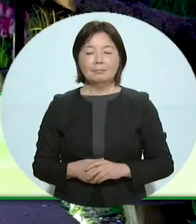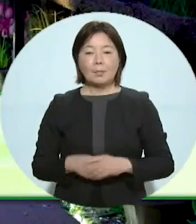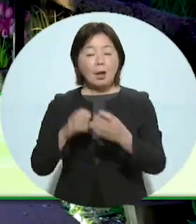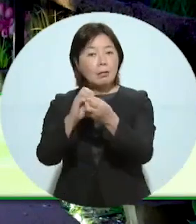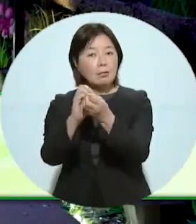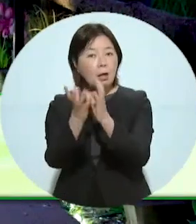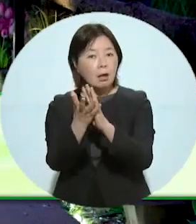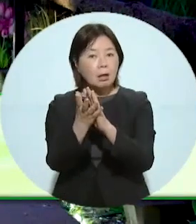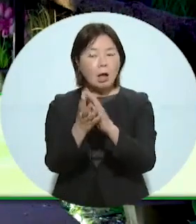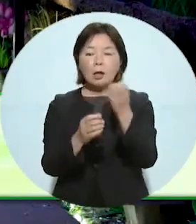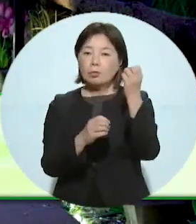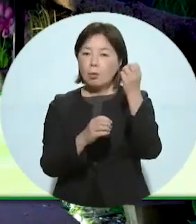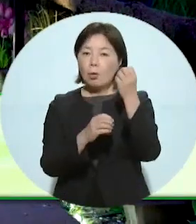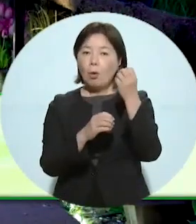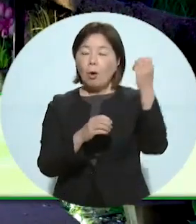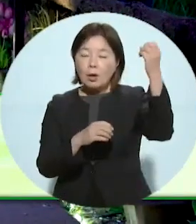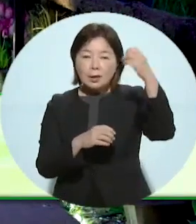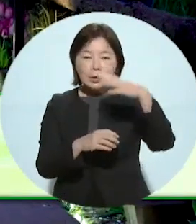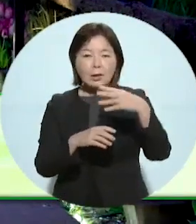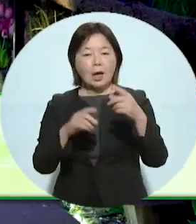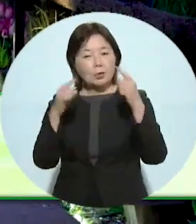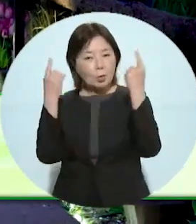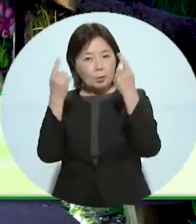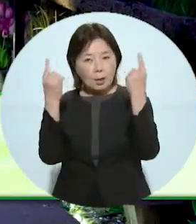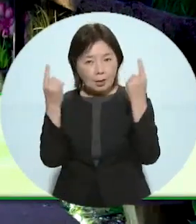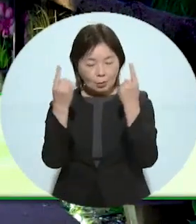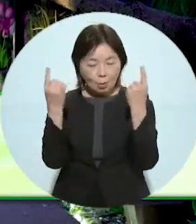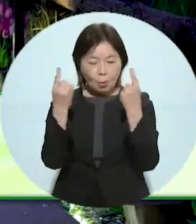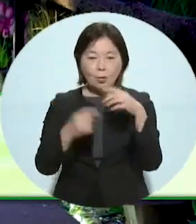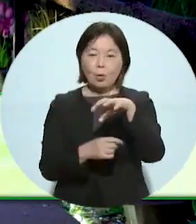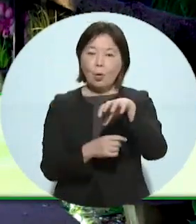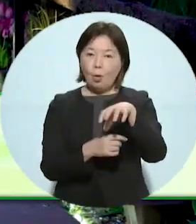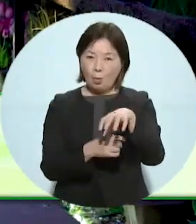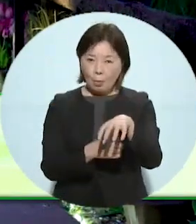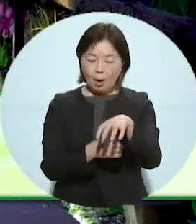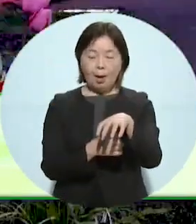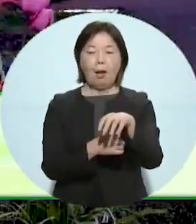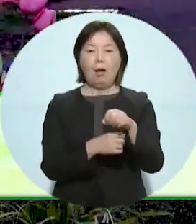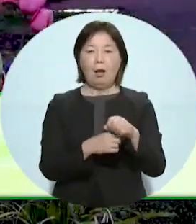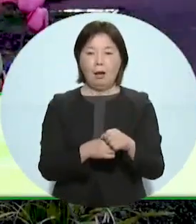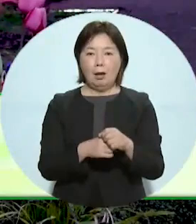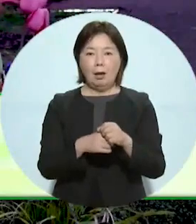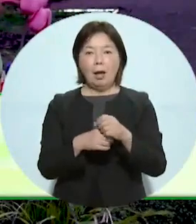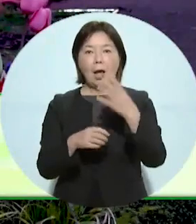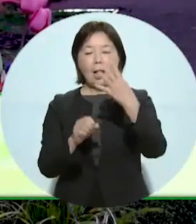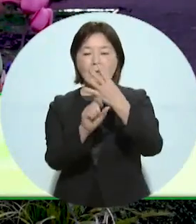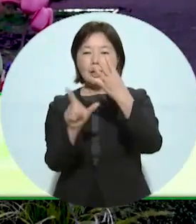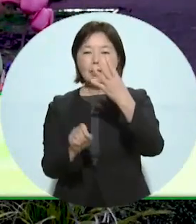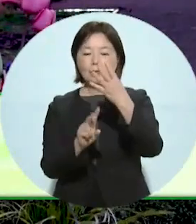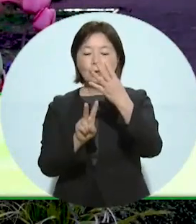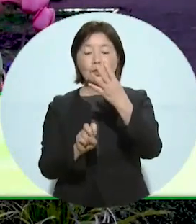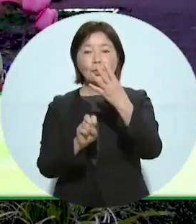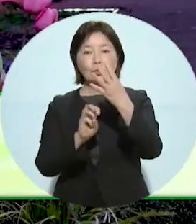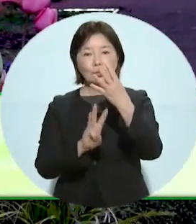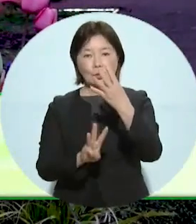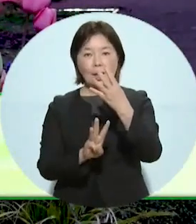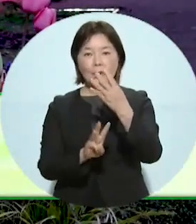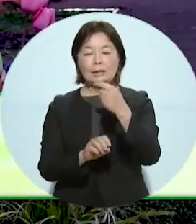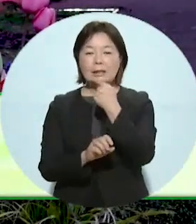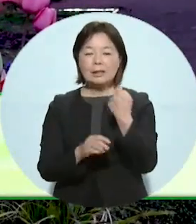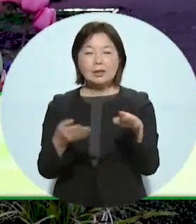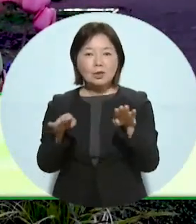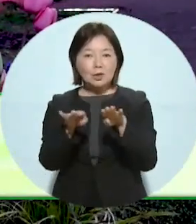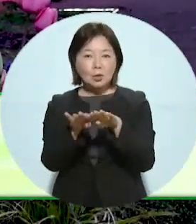花と光のムーブメント浮間公園チューリップは来月23日日曜日まで行われています